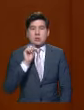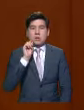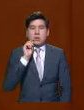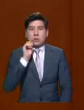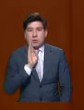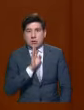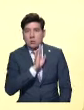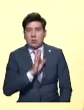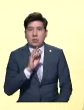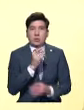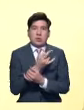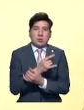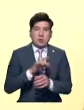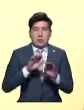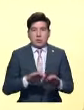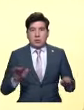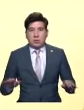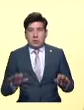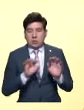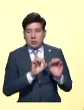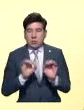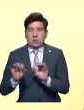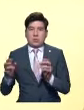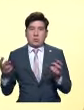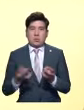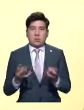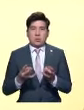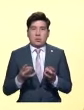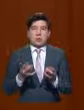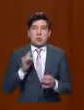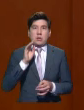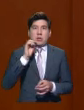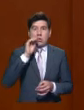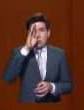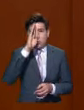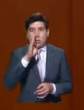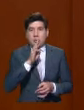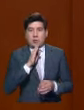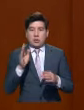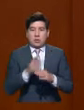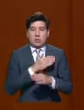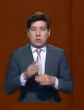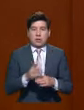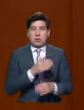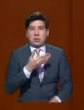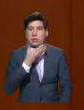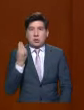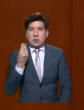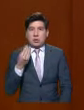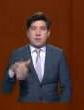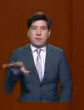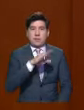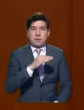құқығын қорғау көзделгенін, конституцияда ер мен әйел бөлінбейтінін айтты. Бұл заң жалпы бүкіл